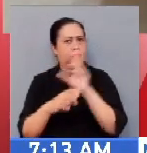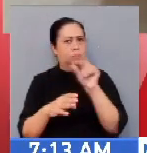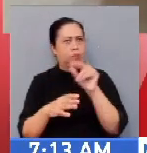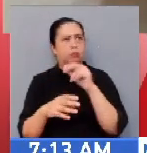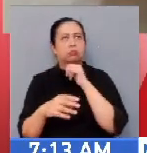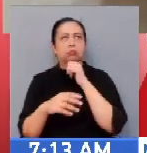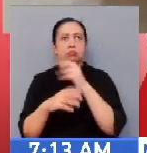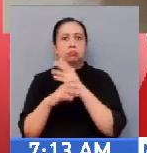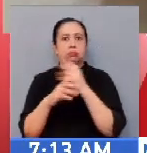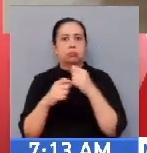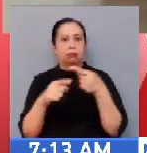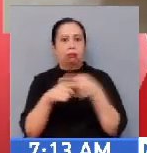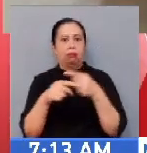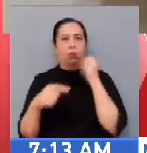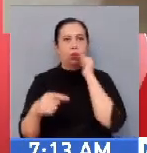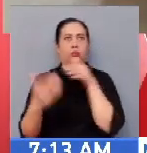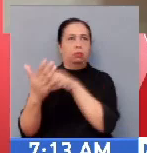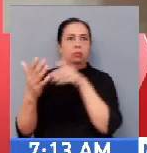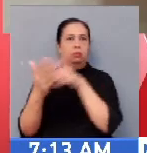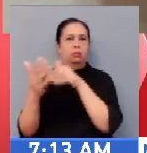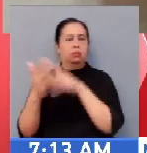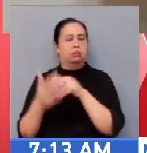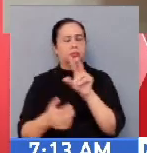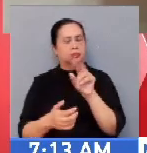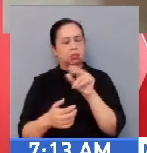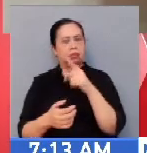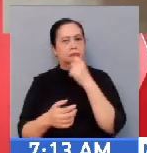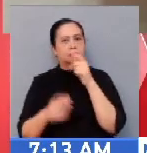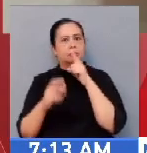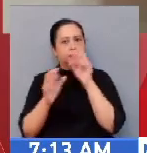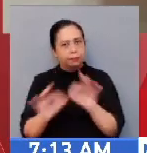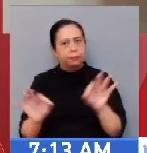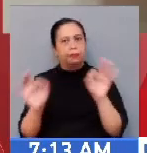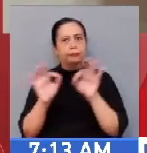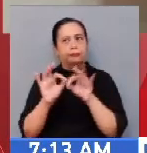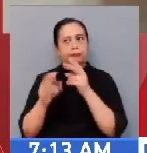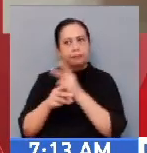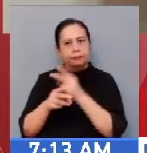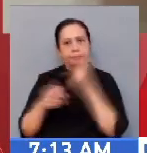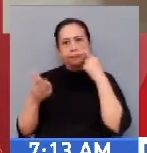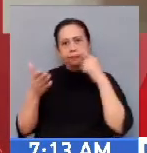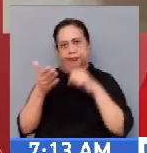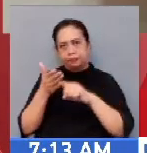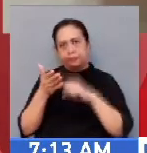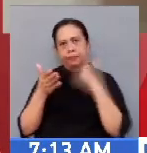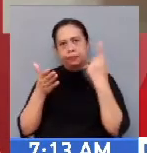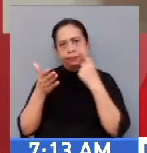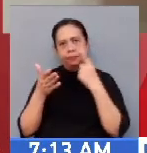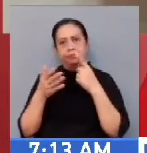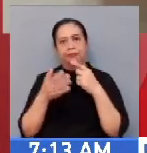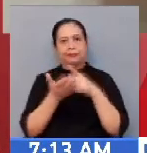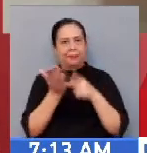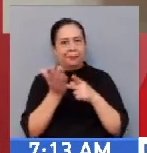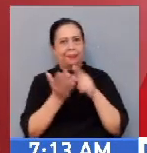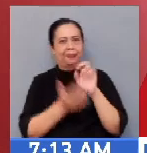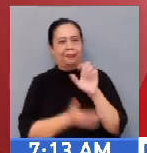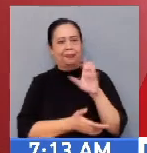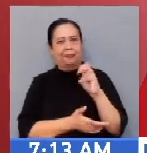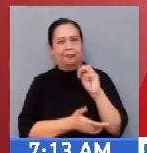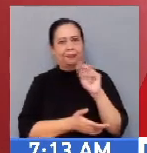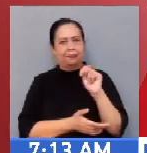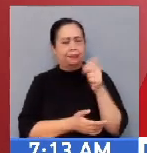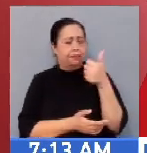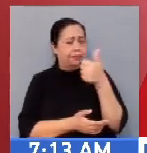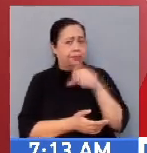pangontra lamang, kundi isang esensyal na elemento ng anumang gobyerno, ng